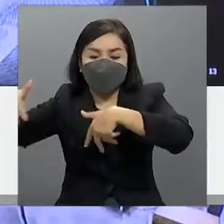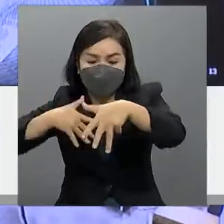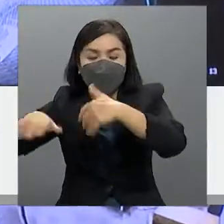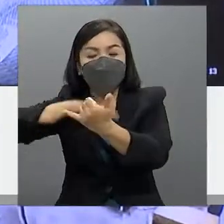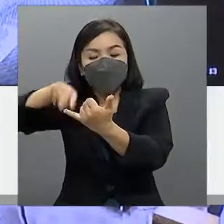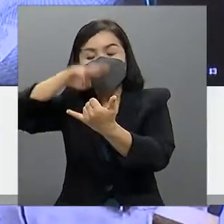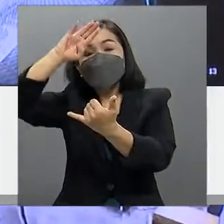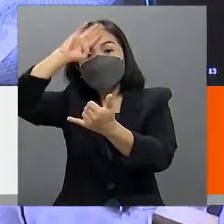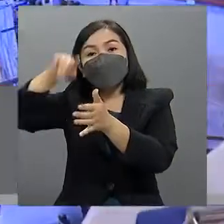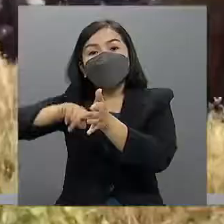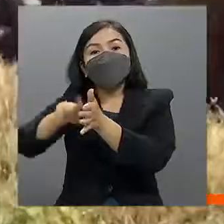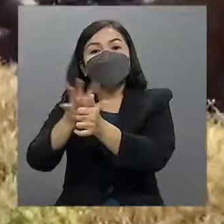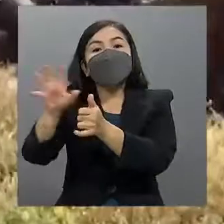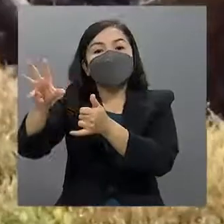ทน